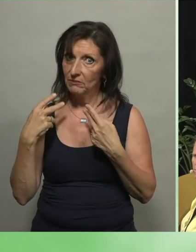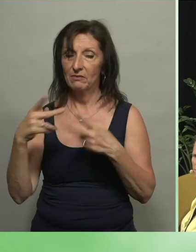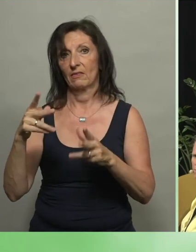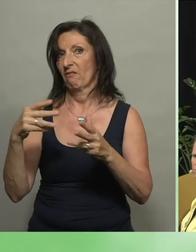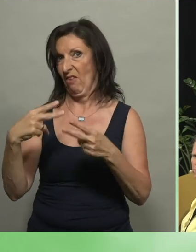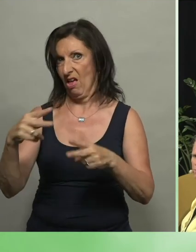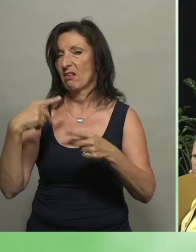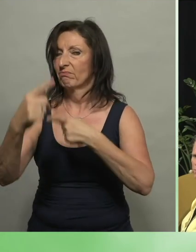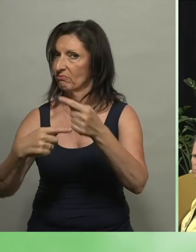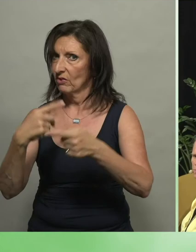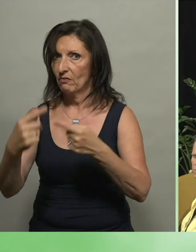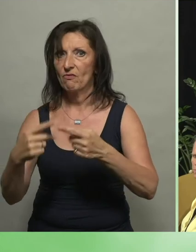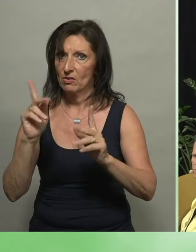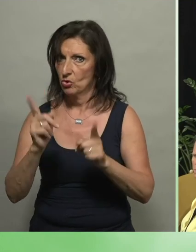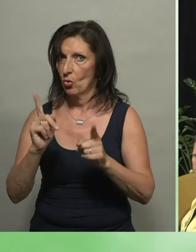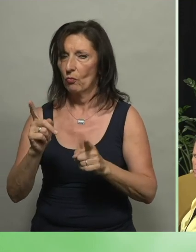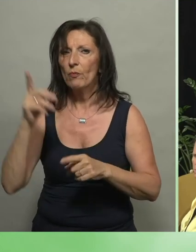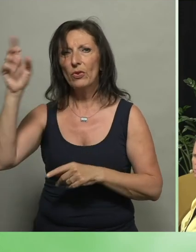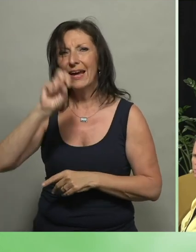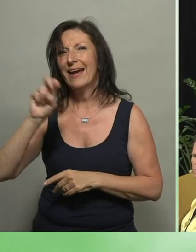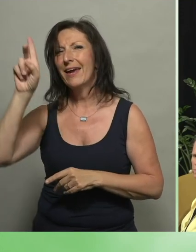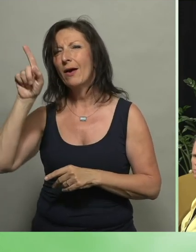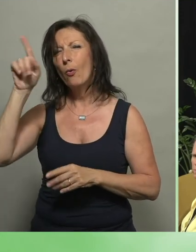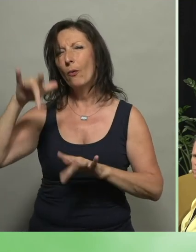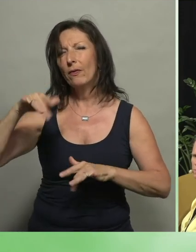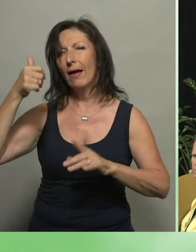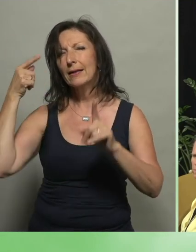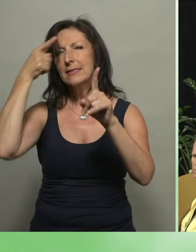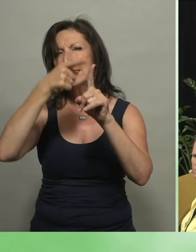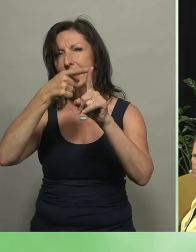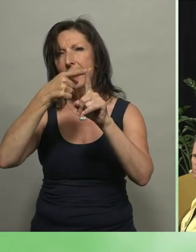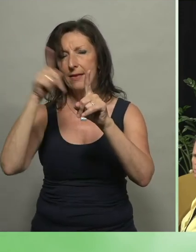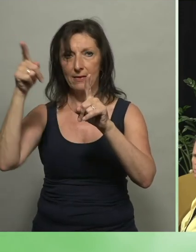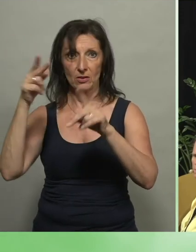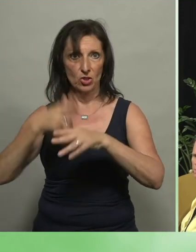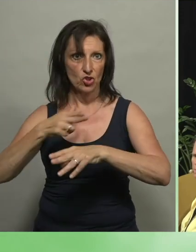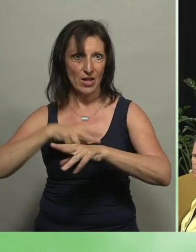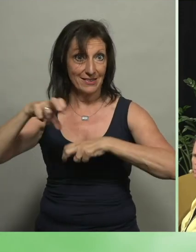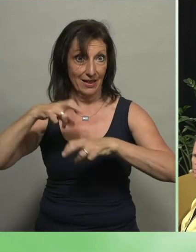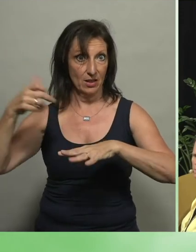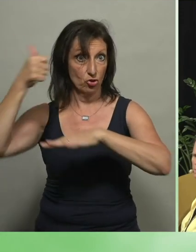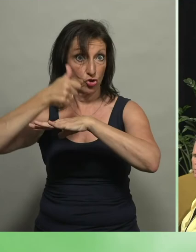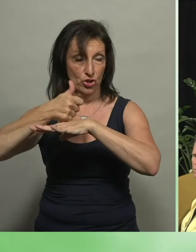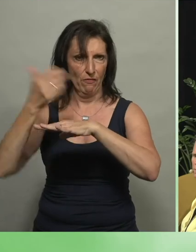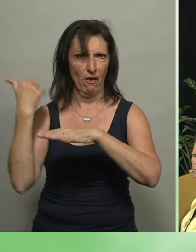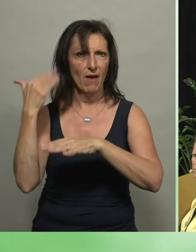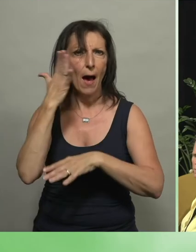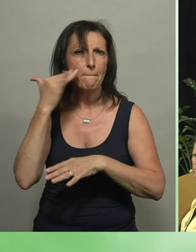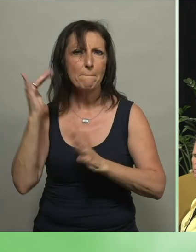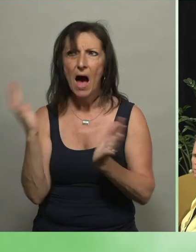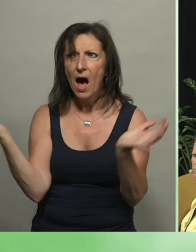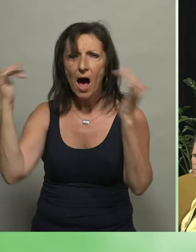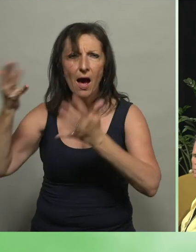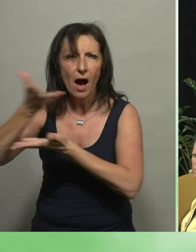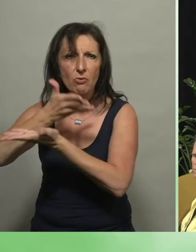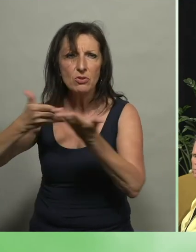fortzubilden. Ein Ziel der Europäischen Union, das am Gipfel der Staats- und Regierungschefs im Mai in Porto beschlossen